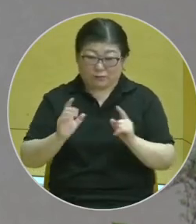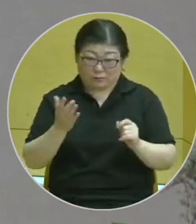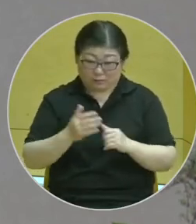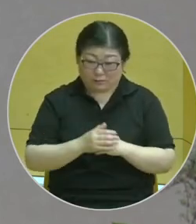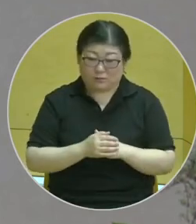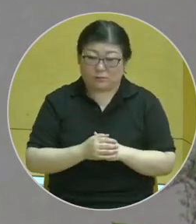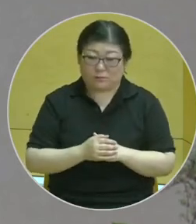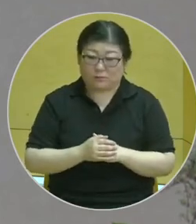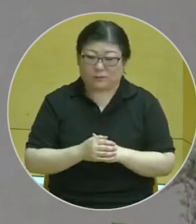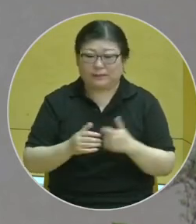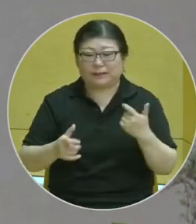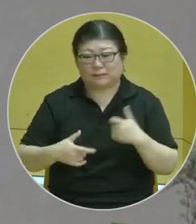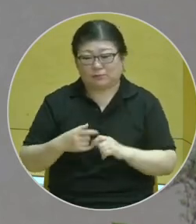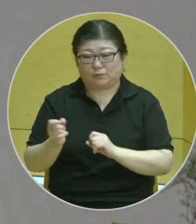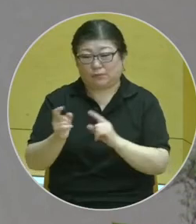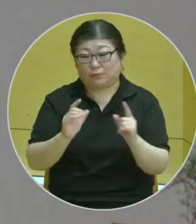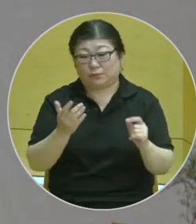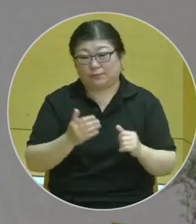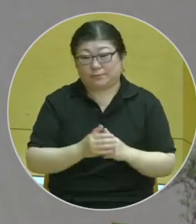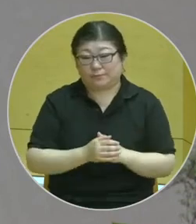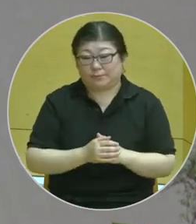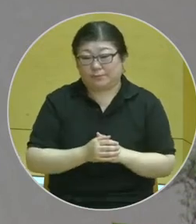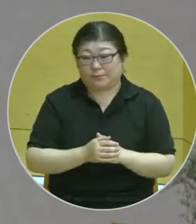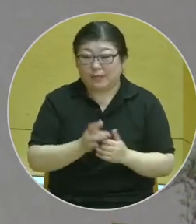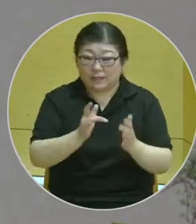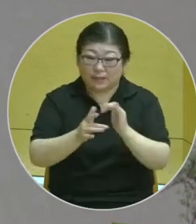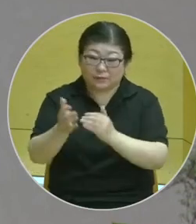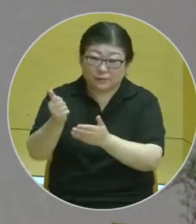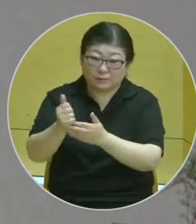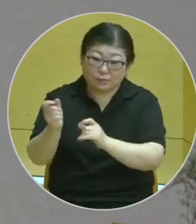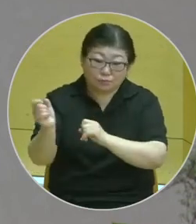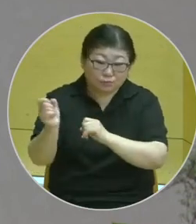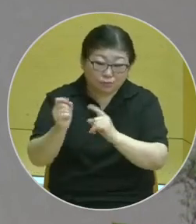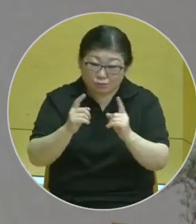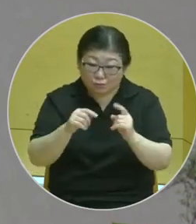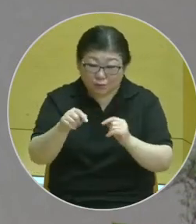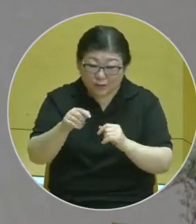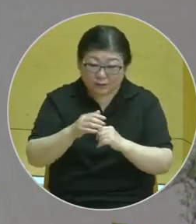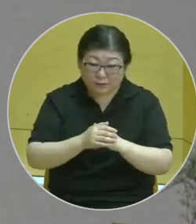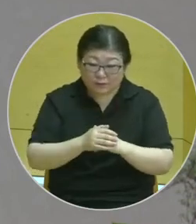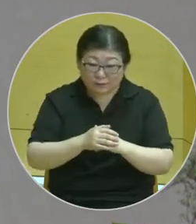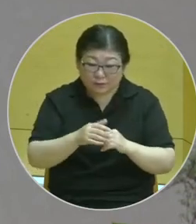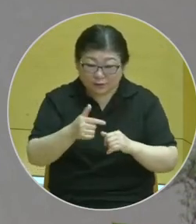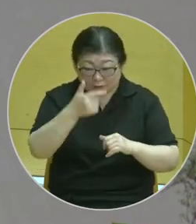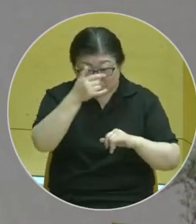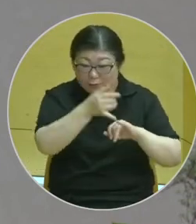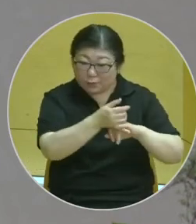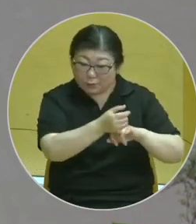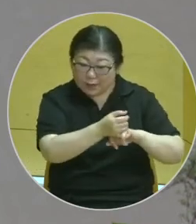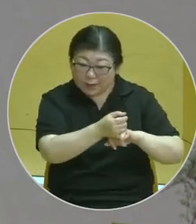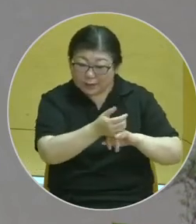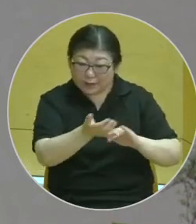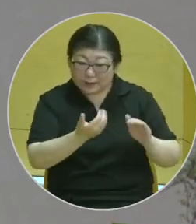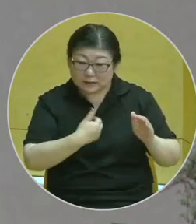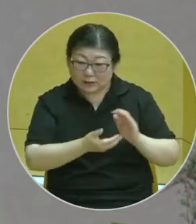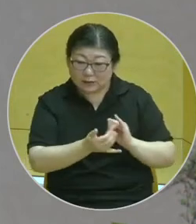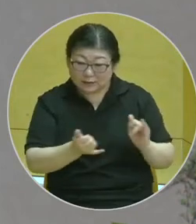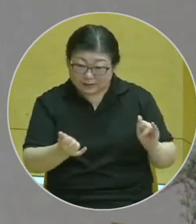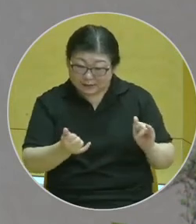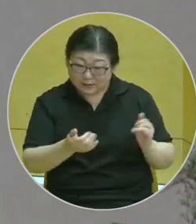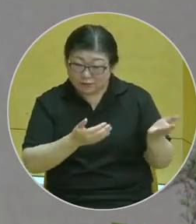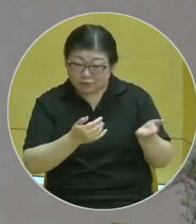그들에게 기쁨을 해보겠어요 예수님께서 이 부활하신 것이 구약의 선지자들이 주셨던 말씀